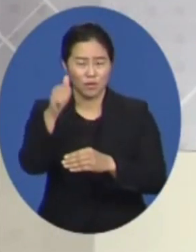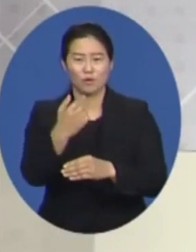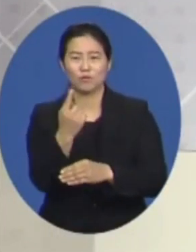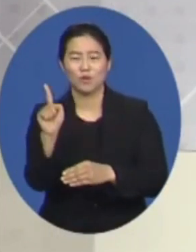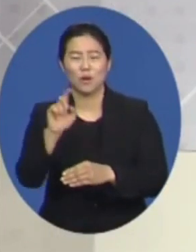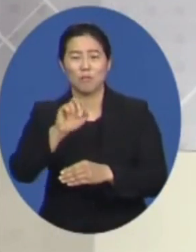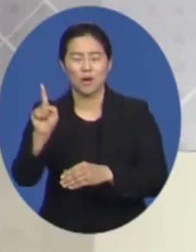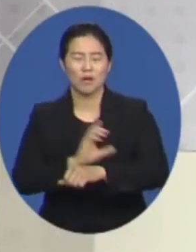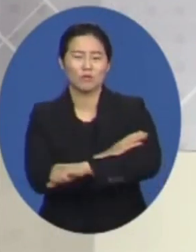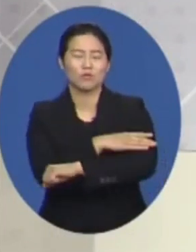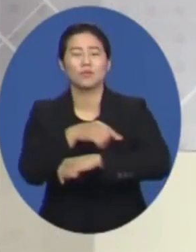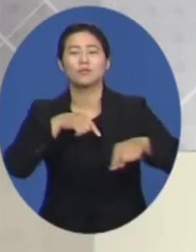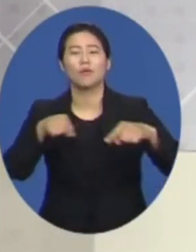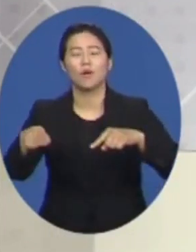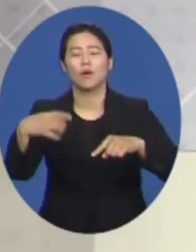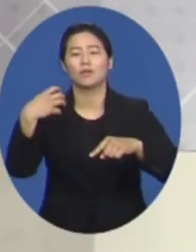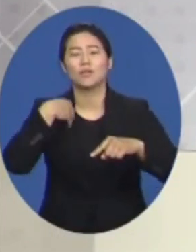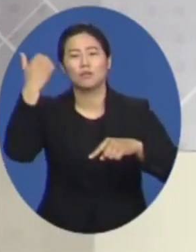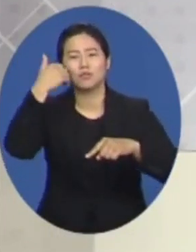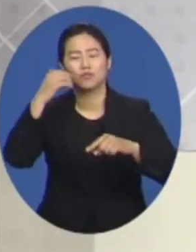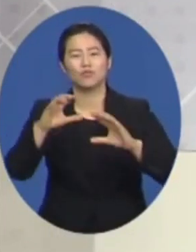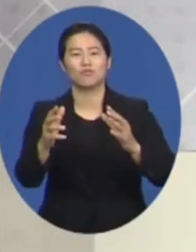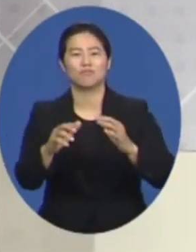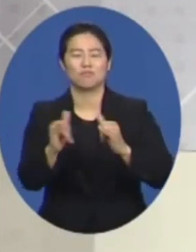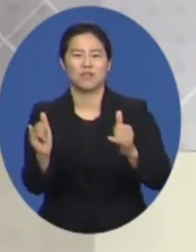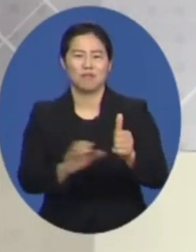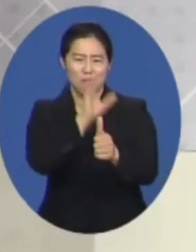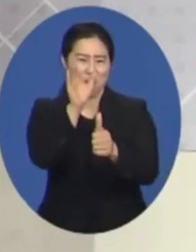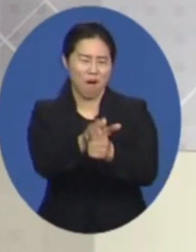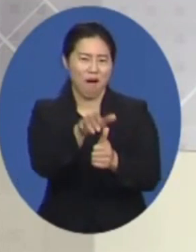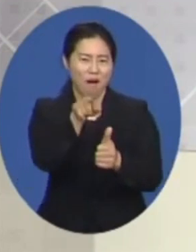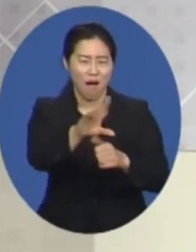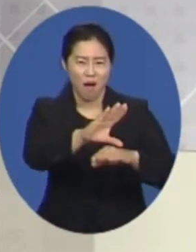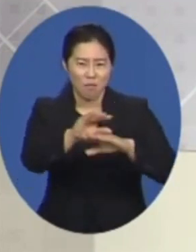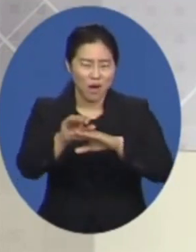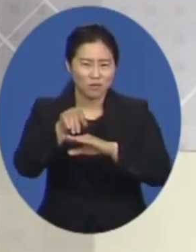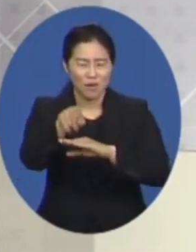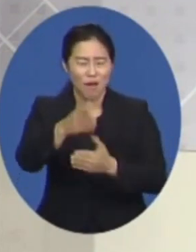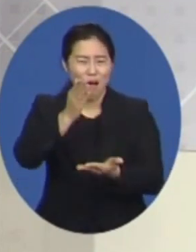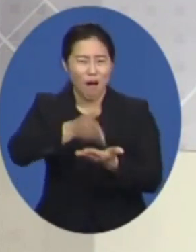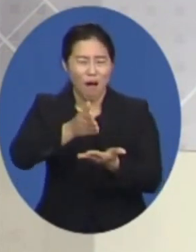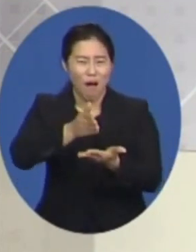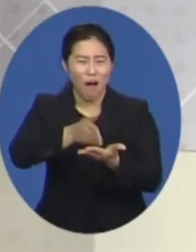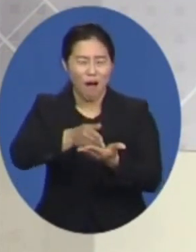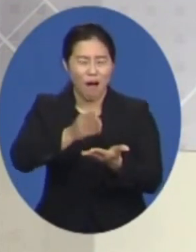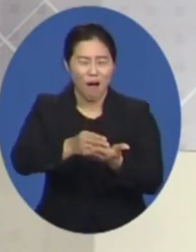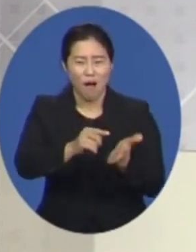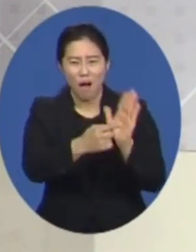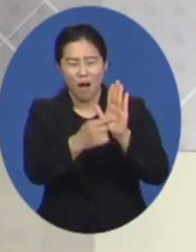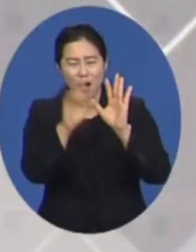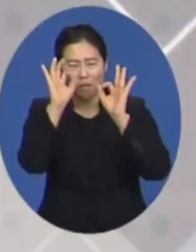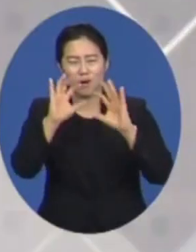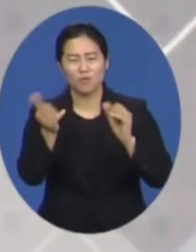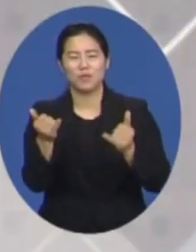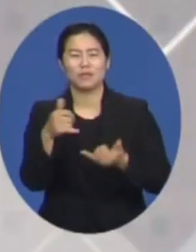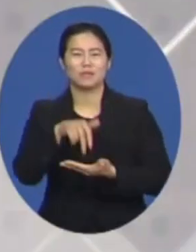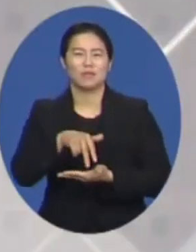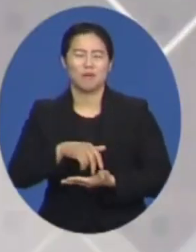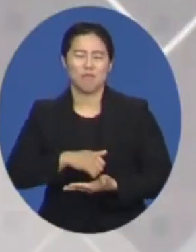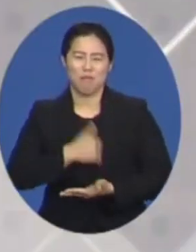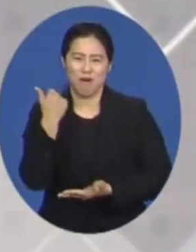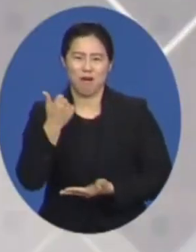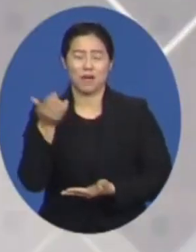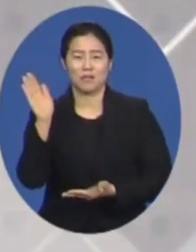모든 책임을 군비 되게 돌리려고 방송 언론의 직역을 정도로 국민을 분노케 했습니다 그래도